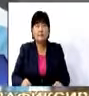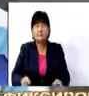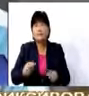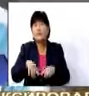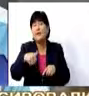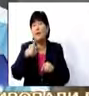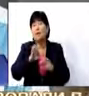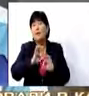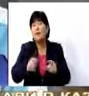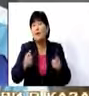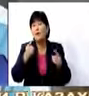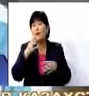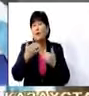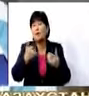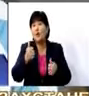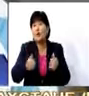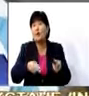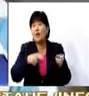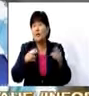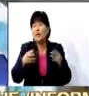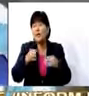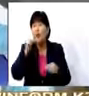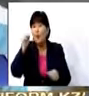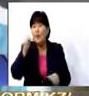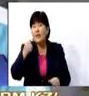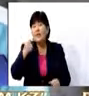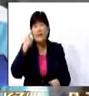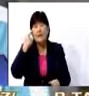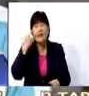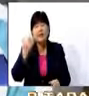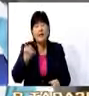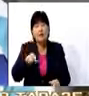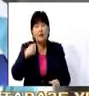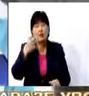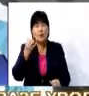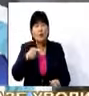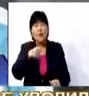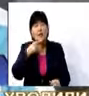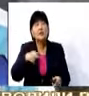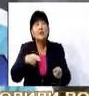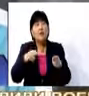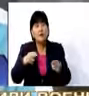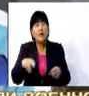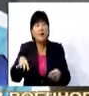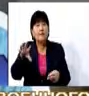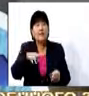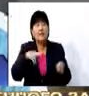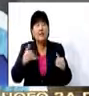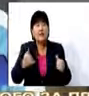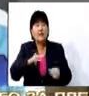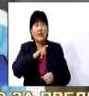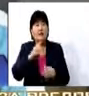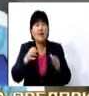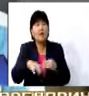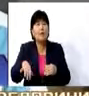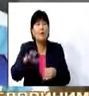Это самый первый крупный международный турнир. Приезжают команды из Узбекистана и Кыргызстана. В этом году еще из России приехали. Съехались и все сильные